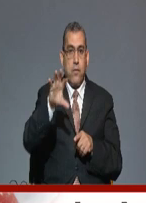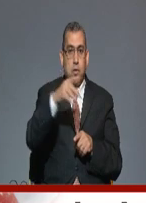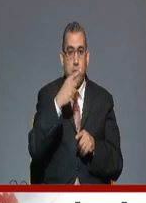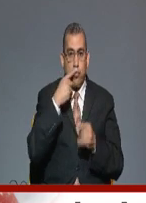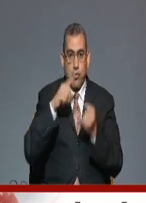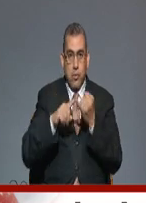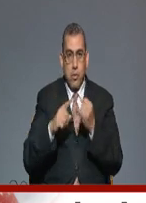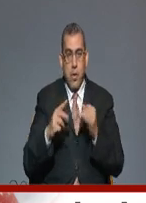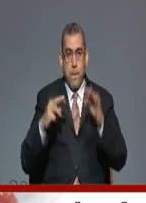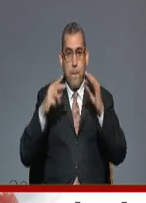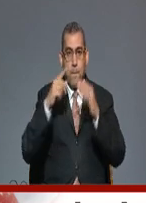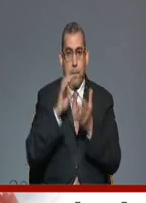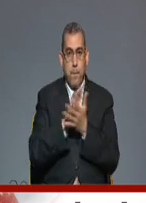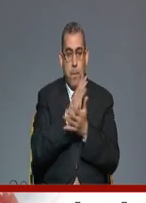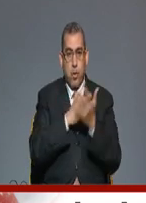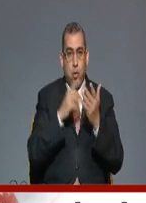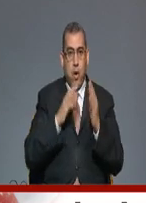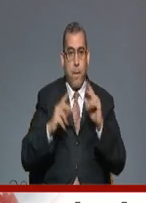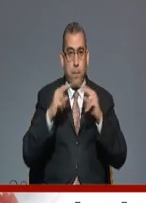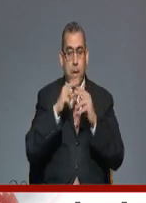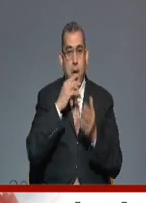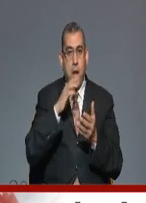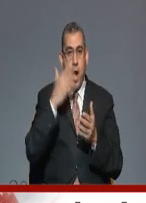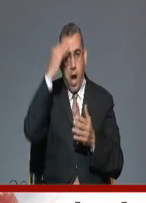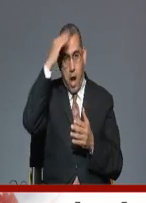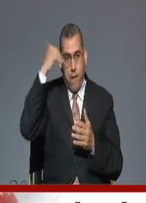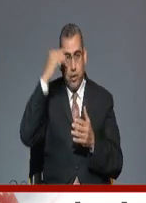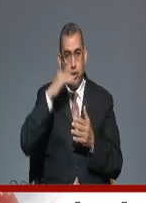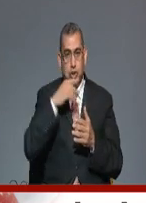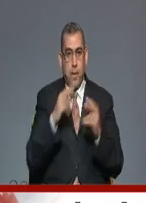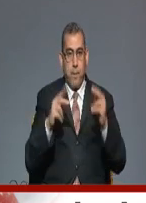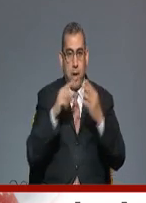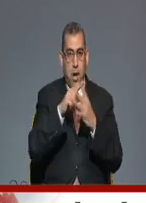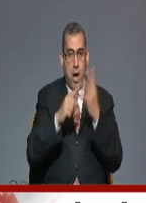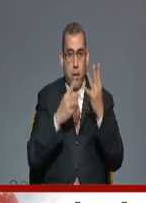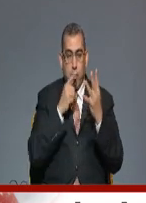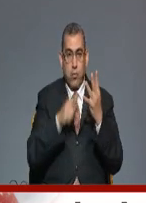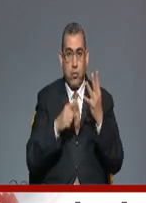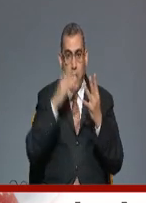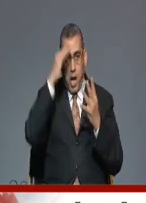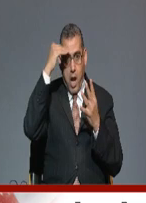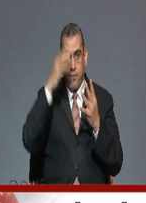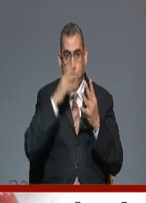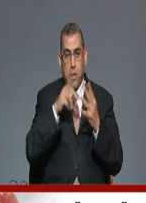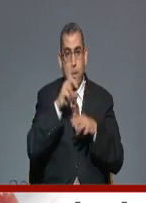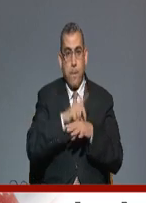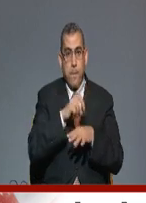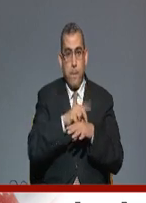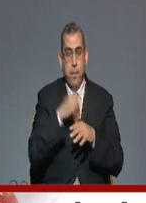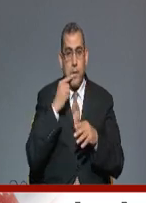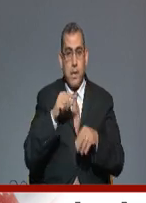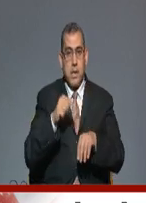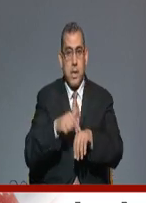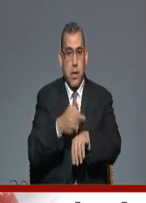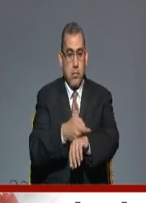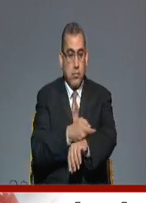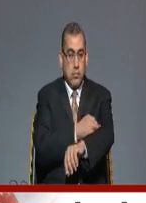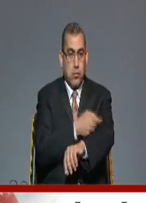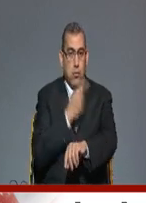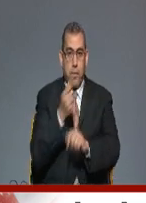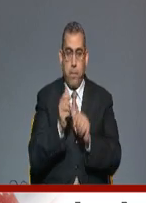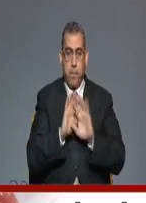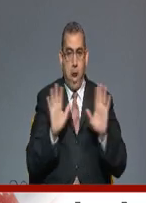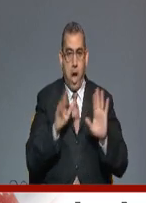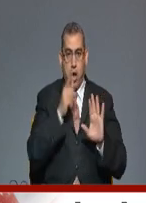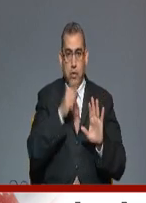اسكندرية ومطروح والبحيرة وكفر الشيخ. يتم علاج مرضى زرع النخاع بالمجان